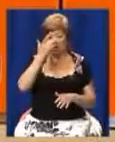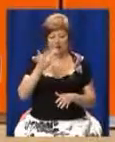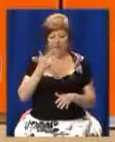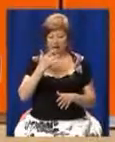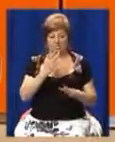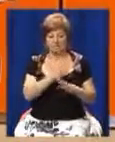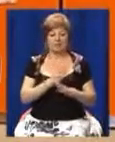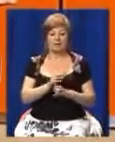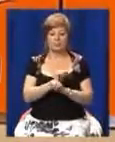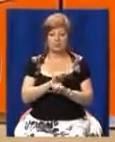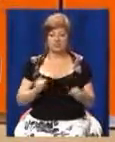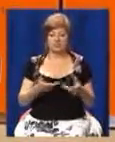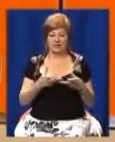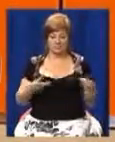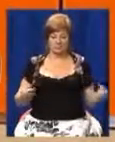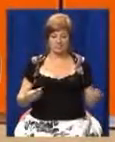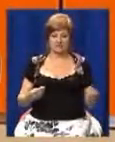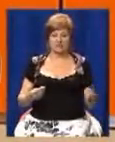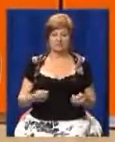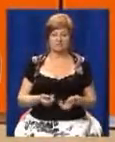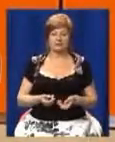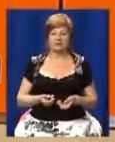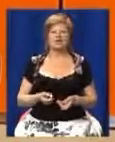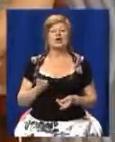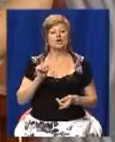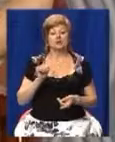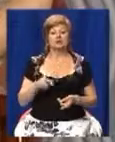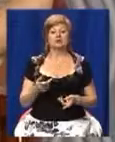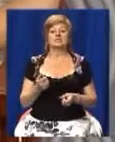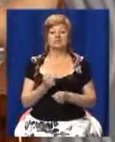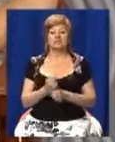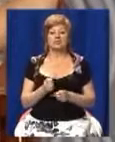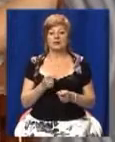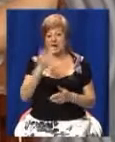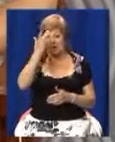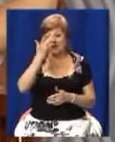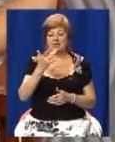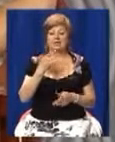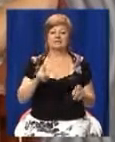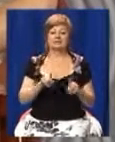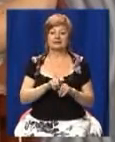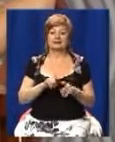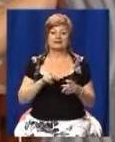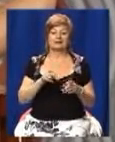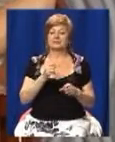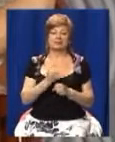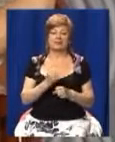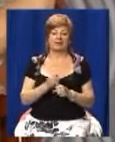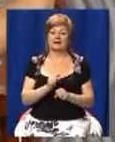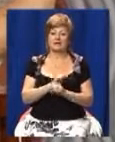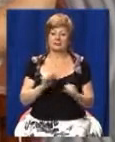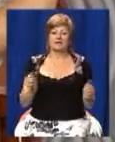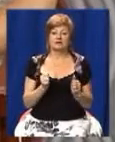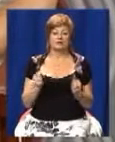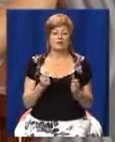заказати, виставиш її на двір, а вона ж розтає. Тоді давай так, влітку такі скульптури робити не потрібно, їх потрібно